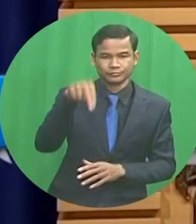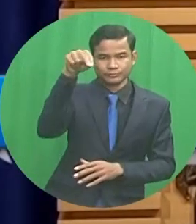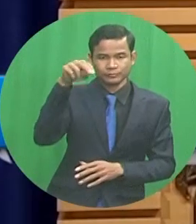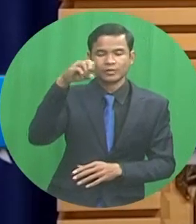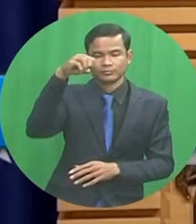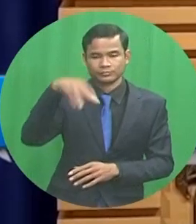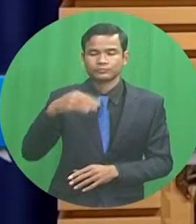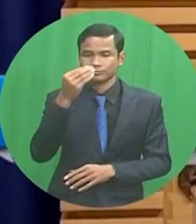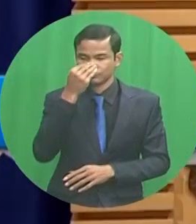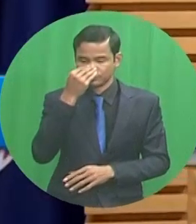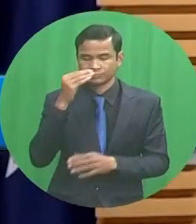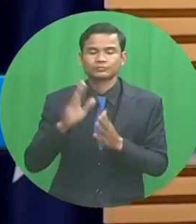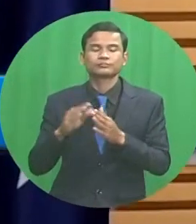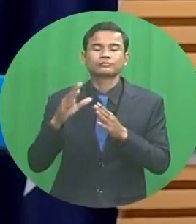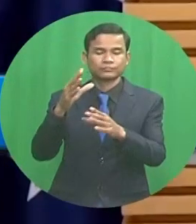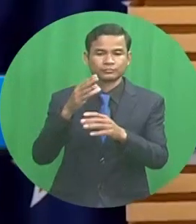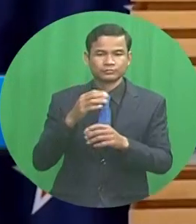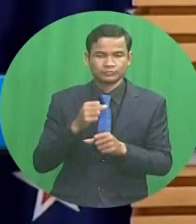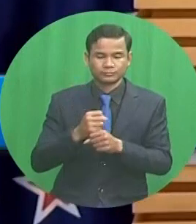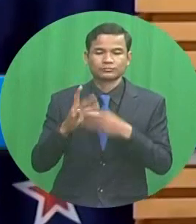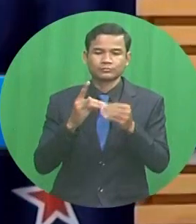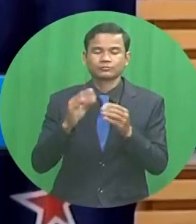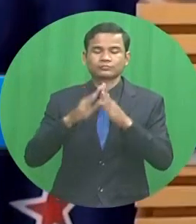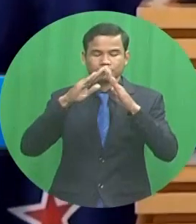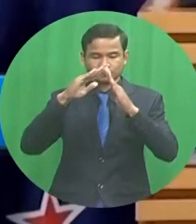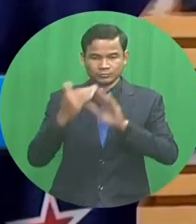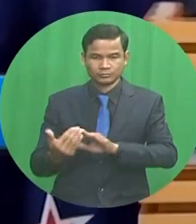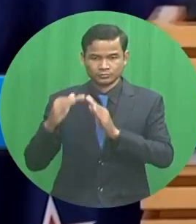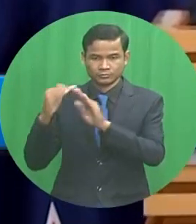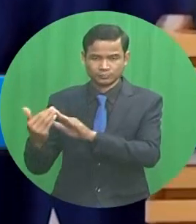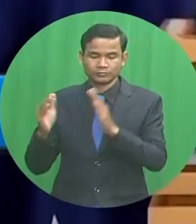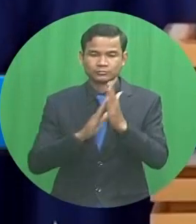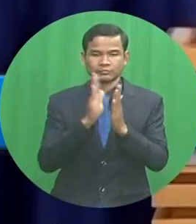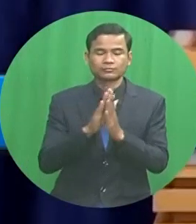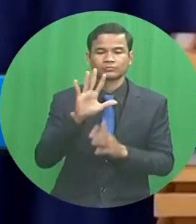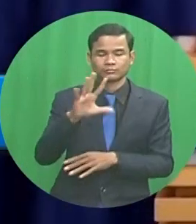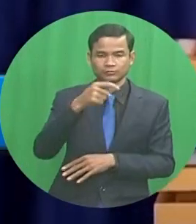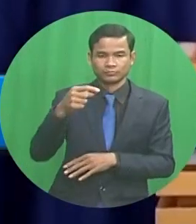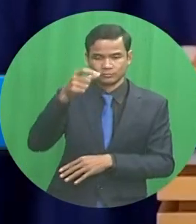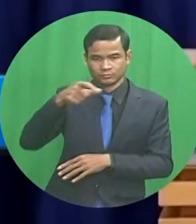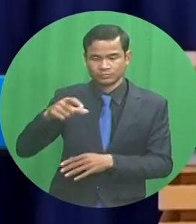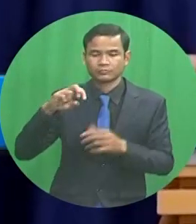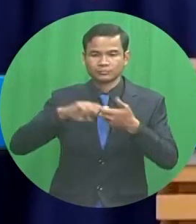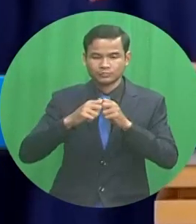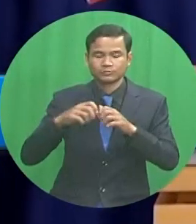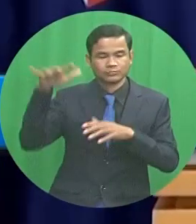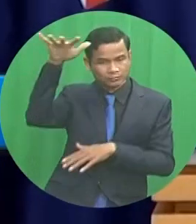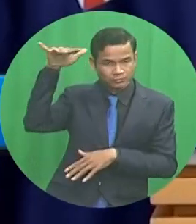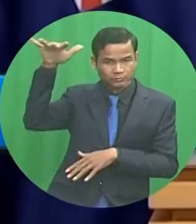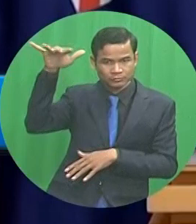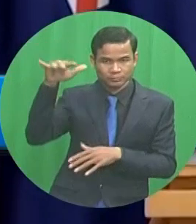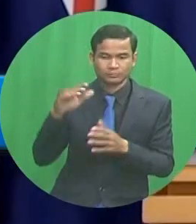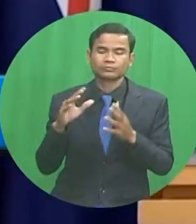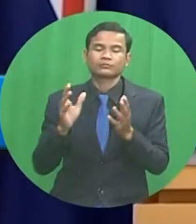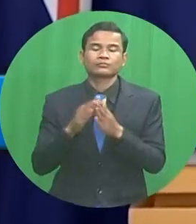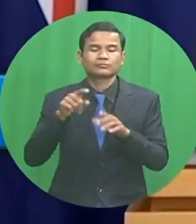ន្ទហើយបាននាំមកនៅការបំផ្លិចបំផ្លាញដល់ពលរដ្ឋនៅក្នុងប្រទេសនេះចំនួន5លាននាក់ដោយសារតែបញ្ហាអាកាសធាតុក្នុងរយៈពេល